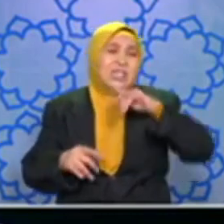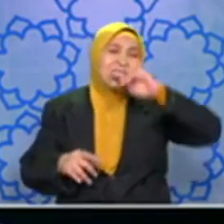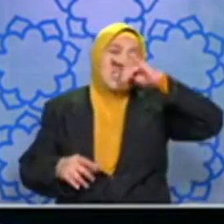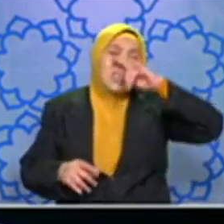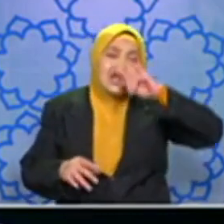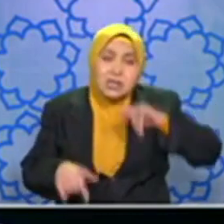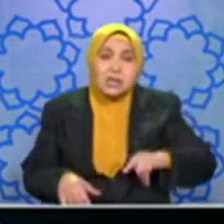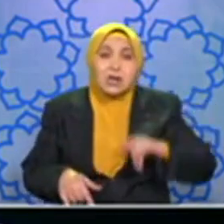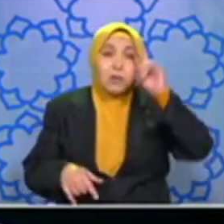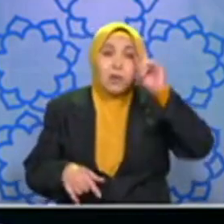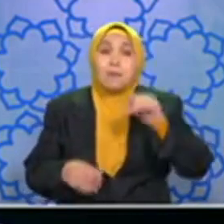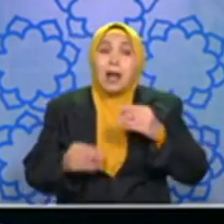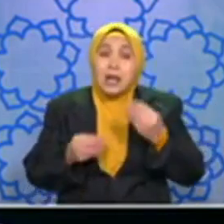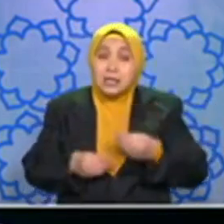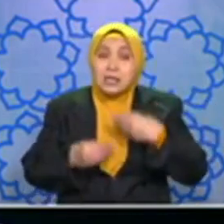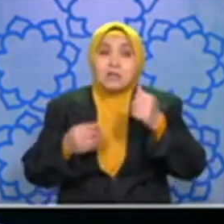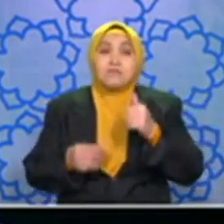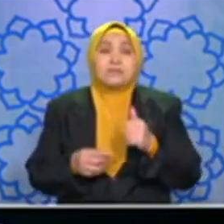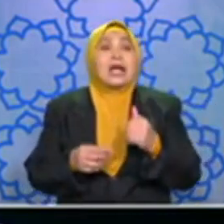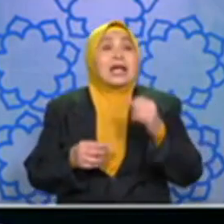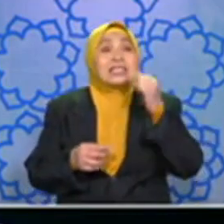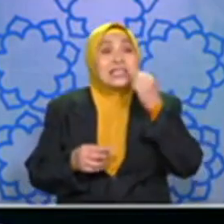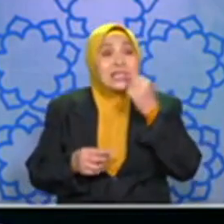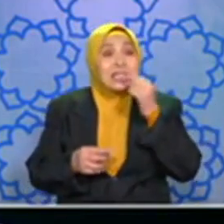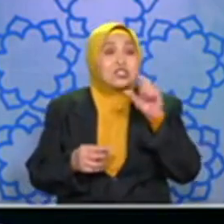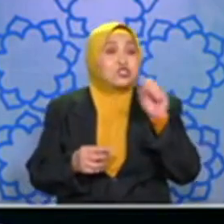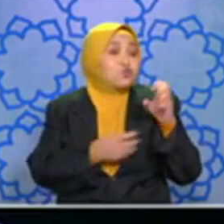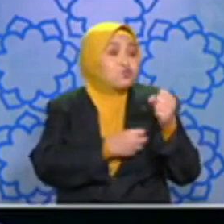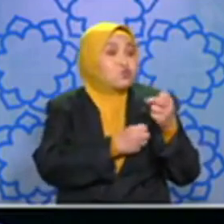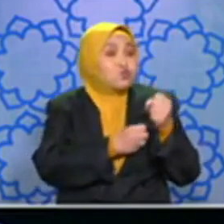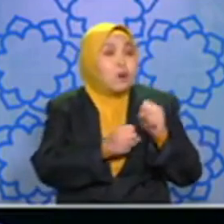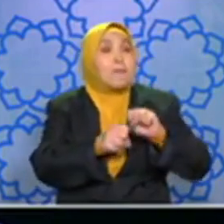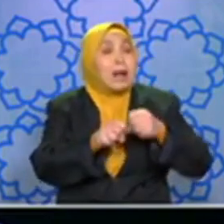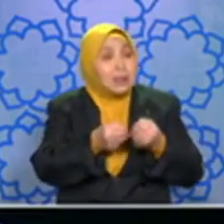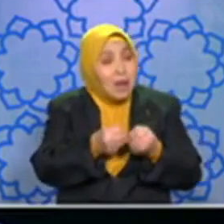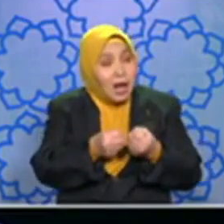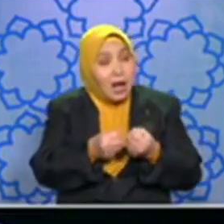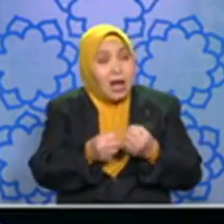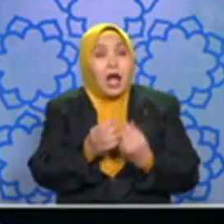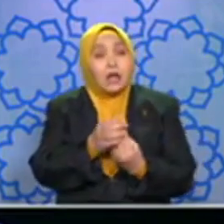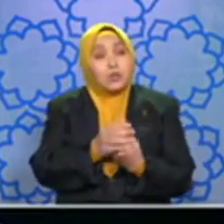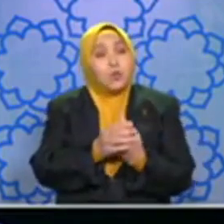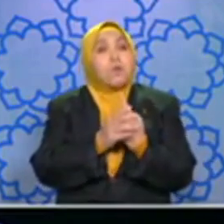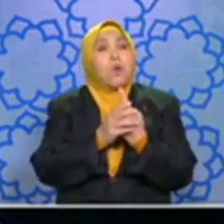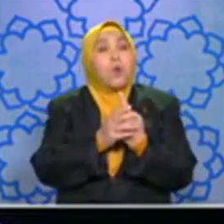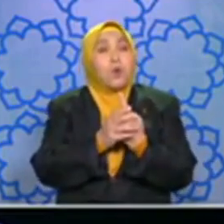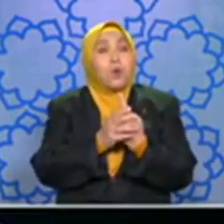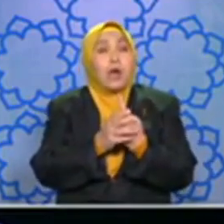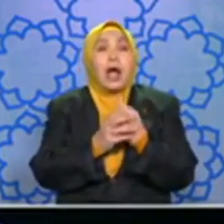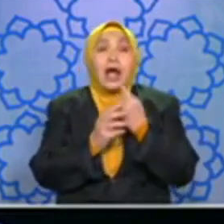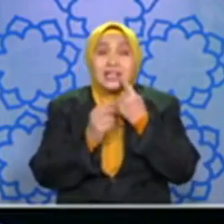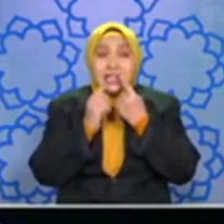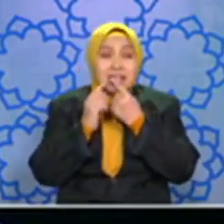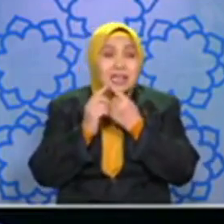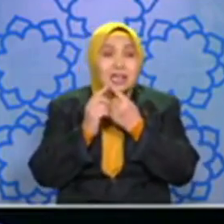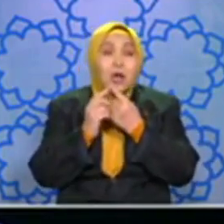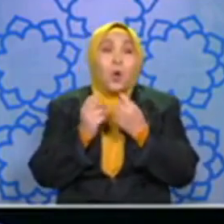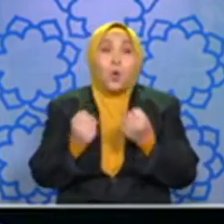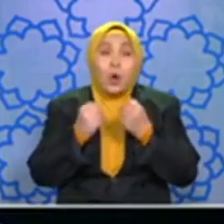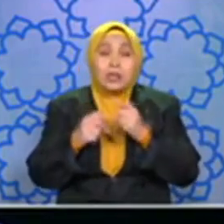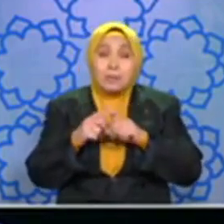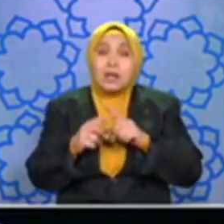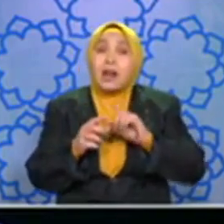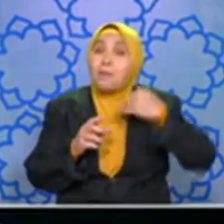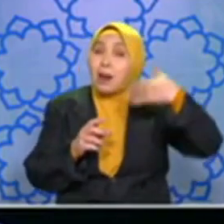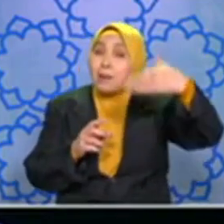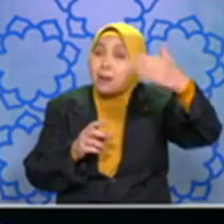bagi satu kali tu gigi susu, kemudian patah, kemudian dia akan tumbuh gigi yang kuat. Kemudian dia makin lemahlah kan. Tapi nak